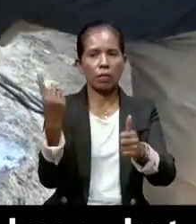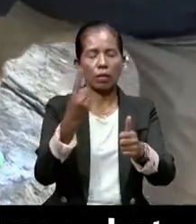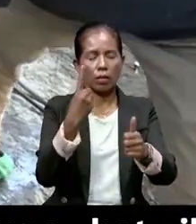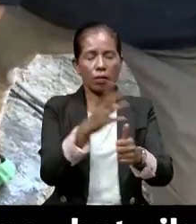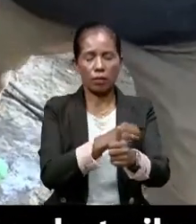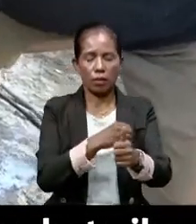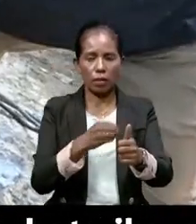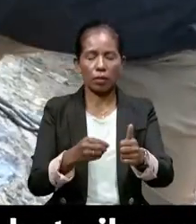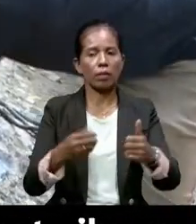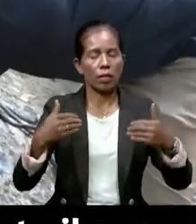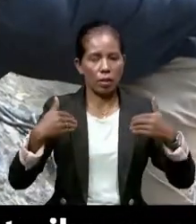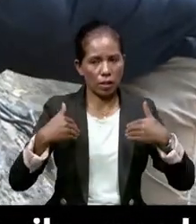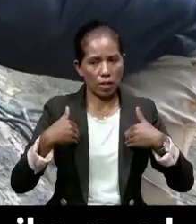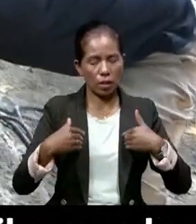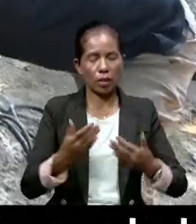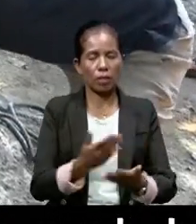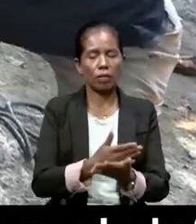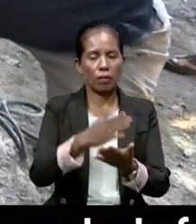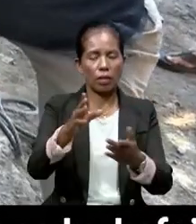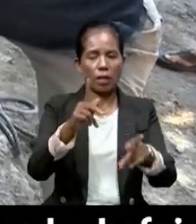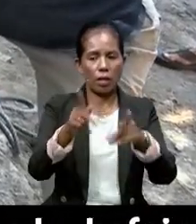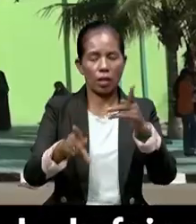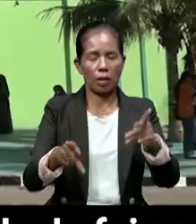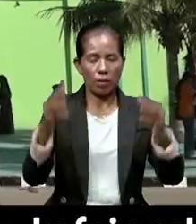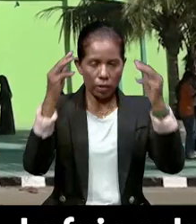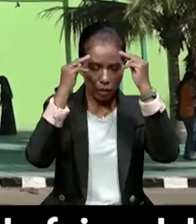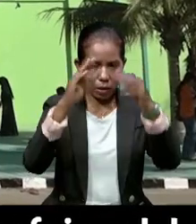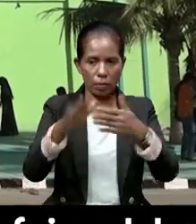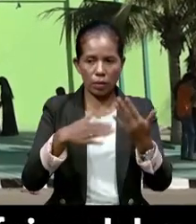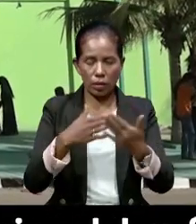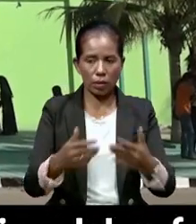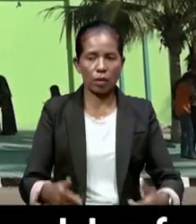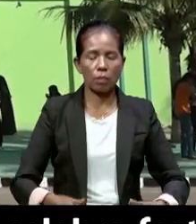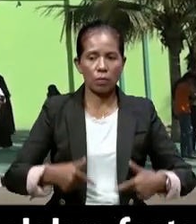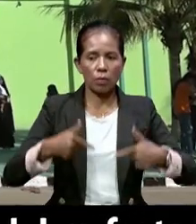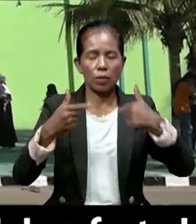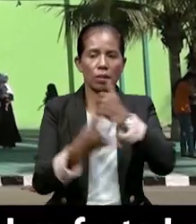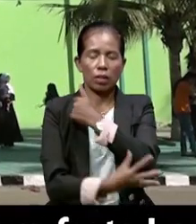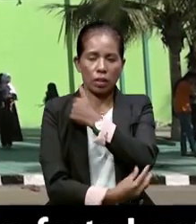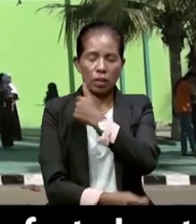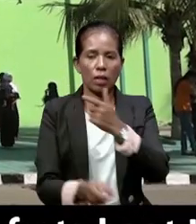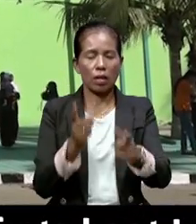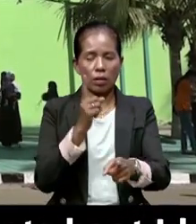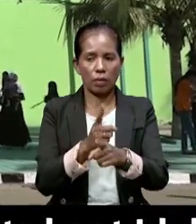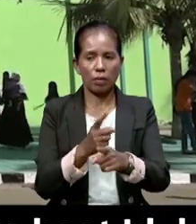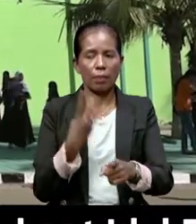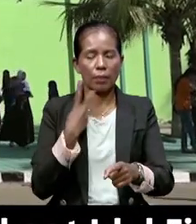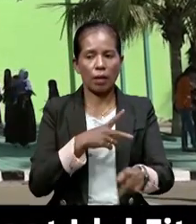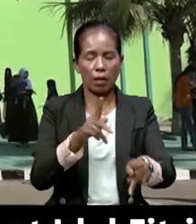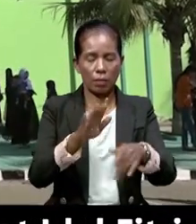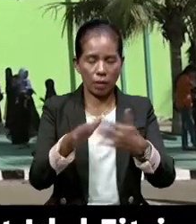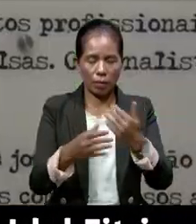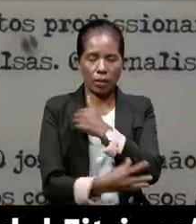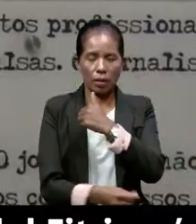lisan nebe makia atu solidariza maluk musulmanu sira nebe mak moris vulnerável liu. Ami komunidade